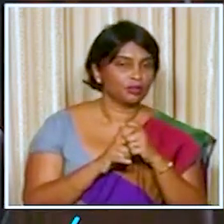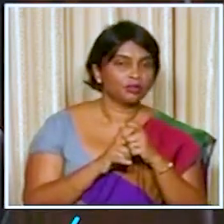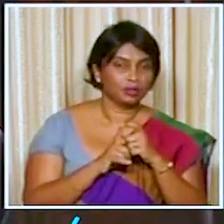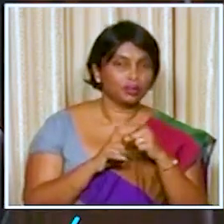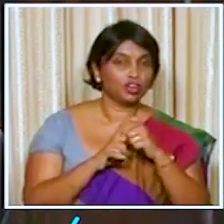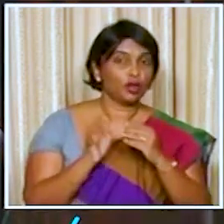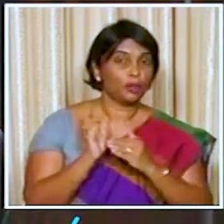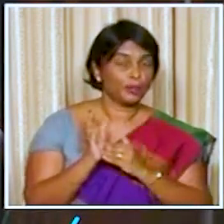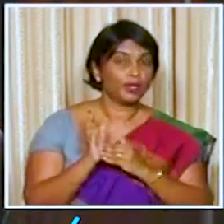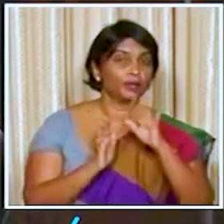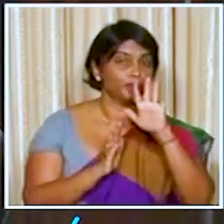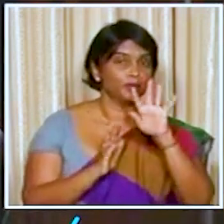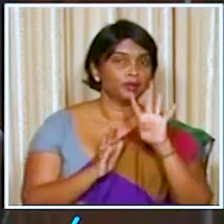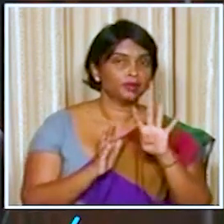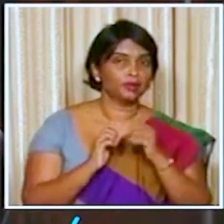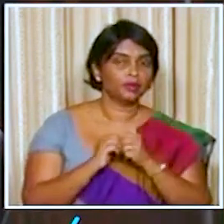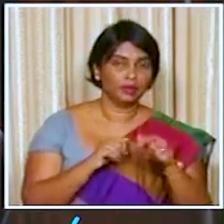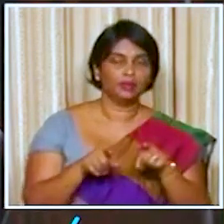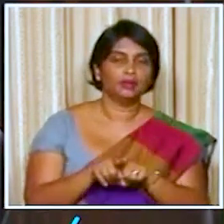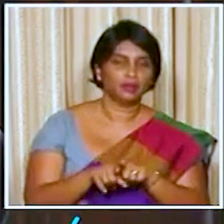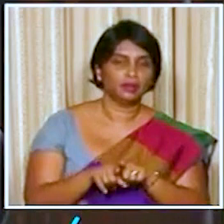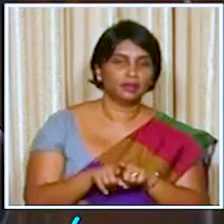ඩොලර් මිලියන 54ක්